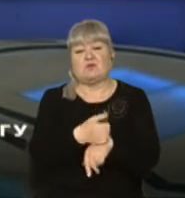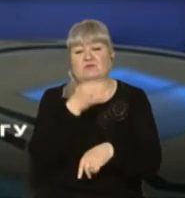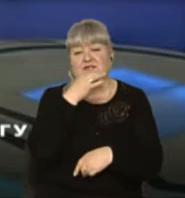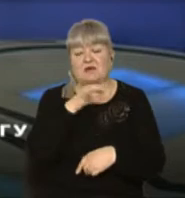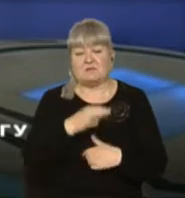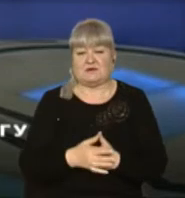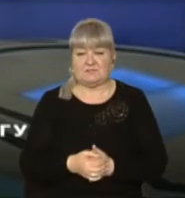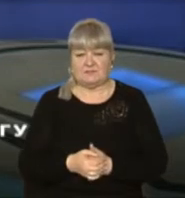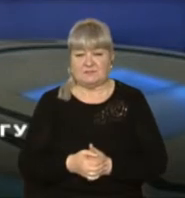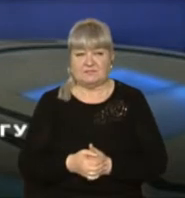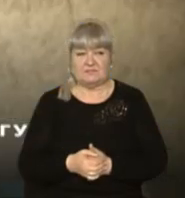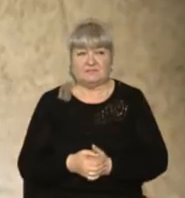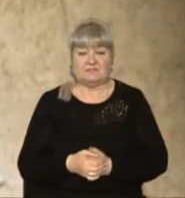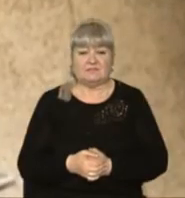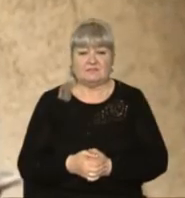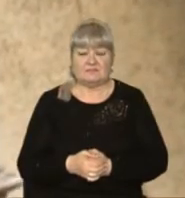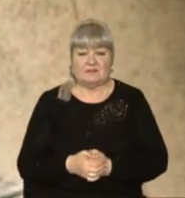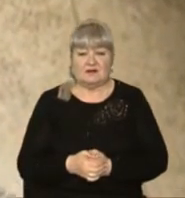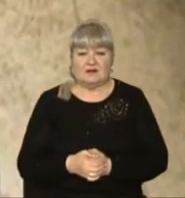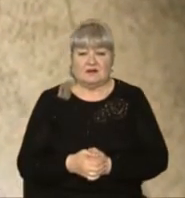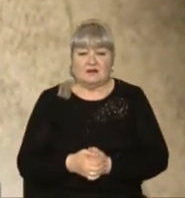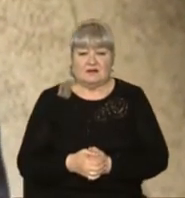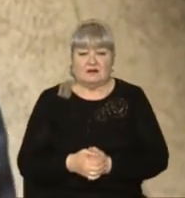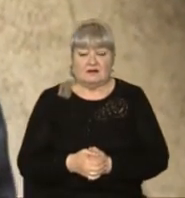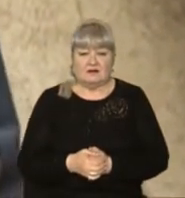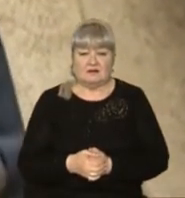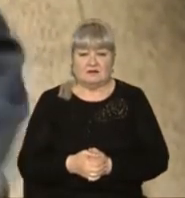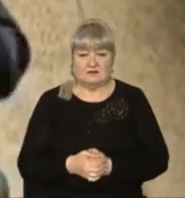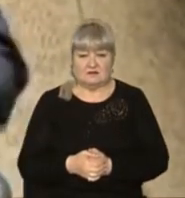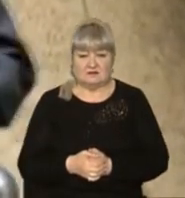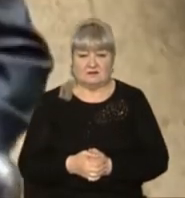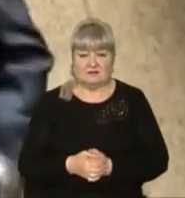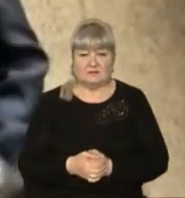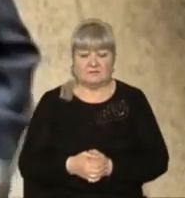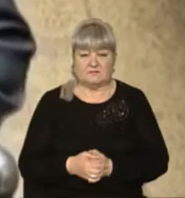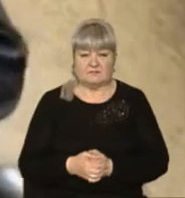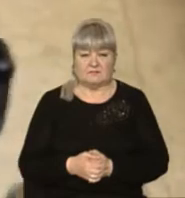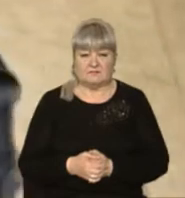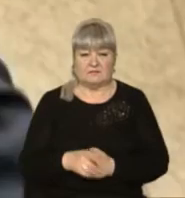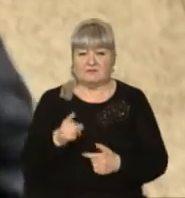Маємо. Ну, на якій підставі ми не маємо права знімати? На